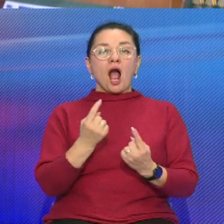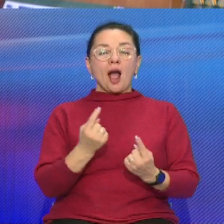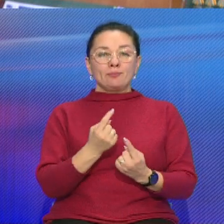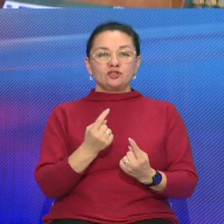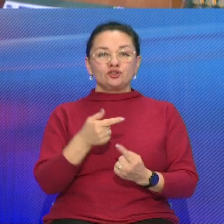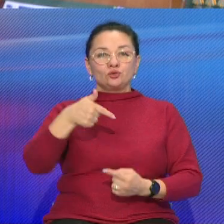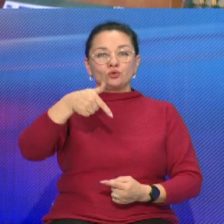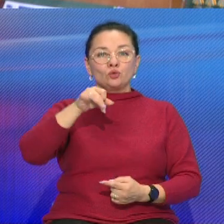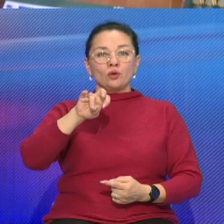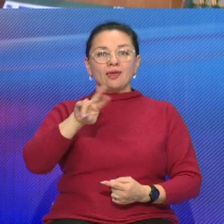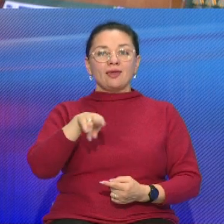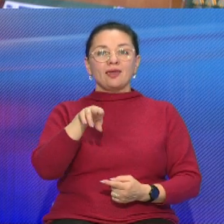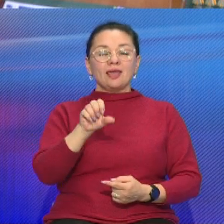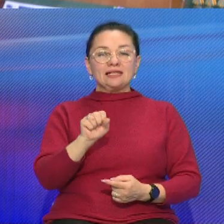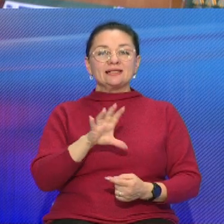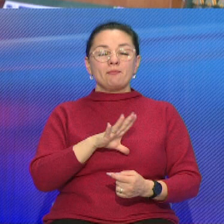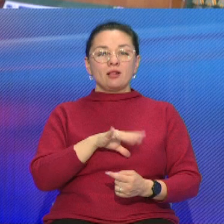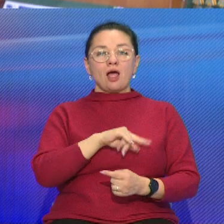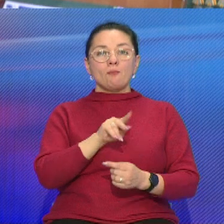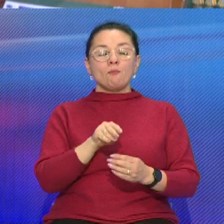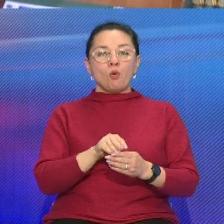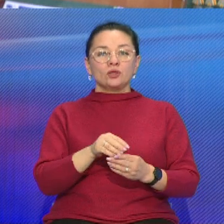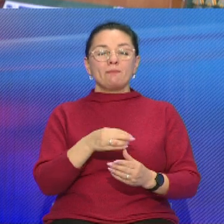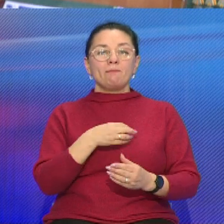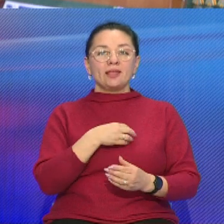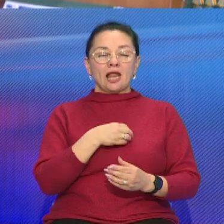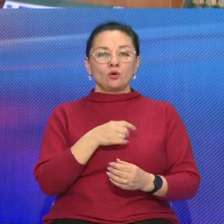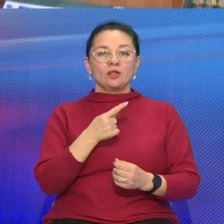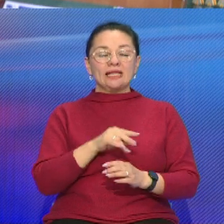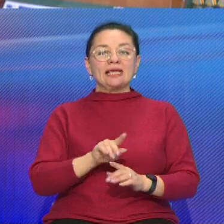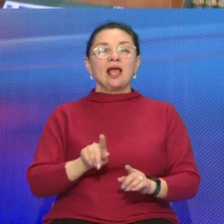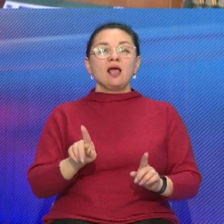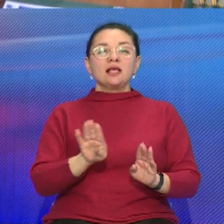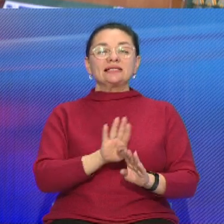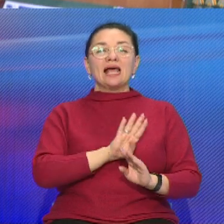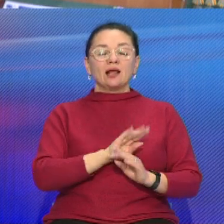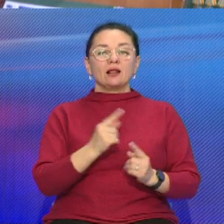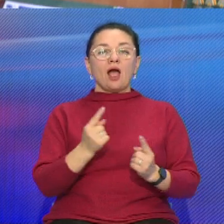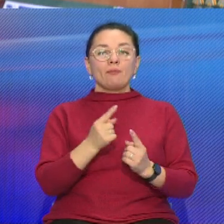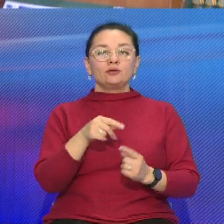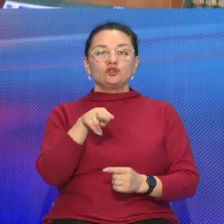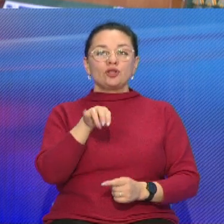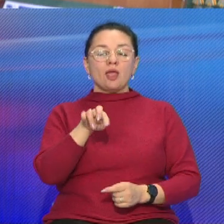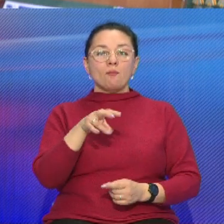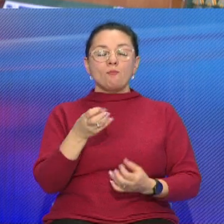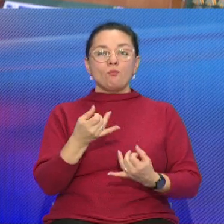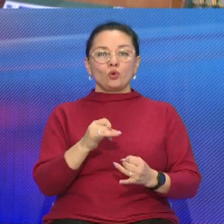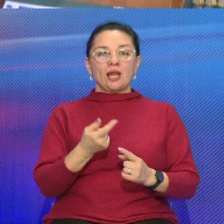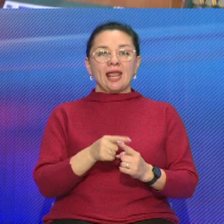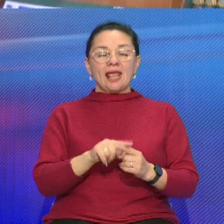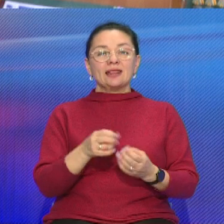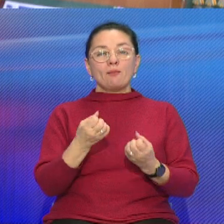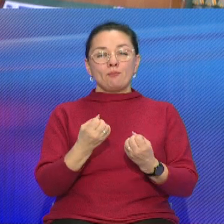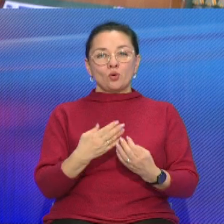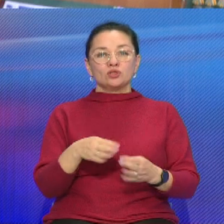приспособил под смертный медальон. Вот. И закрыл ее обычной пулей. Вот. Но это, и это просто божье провидение,